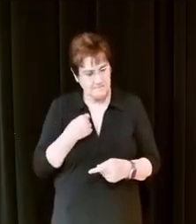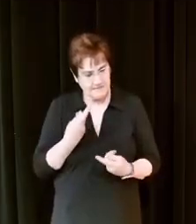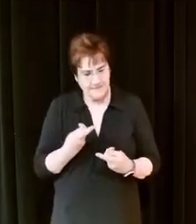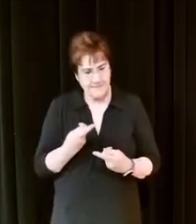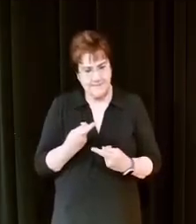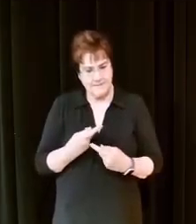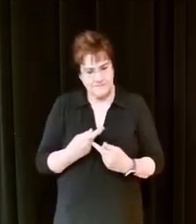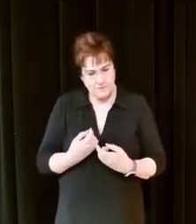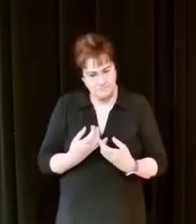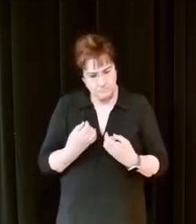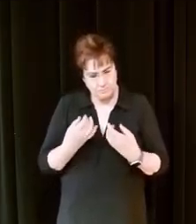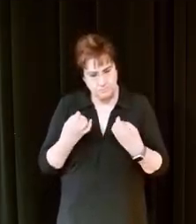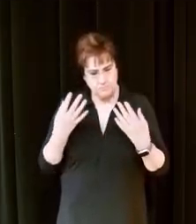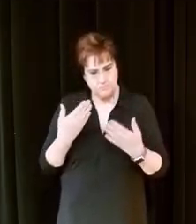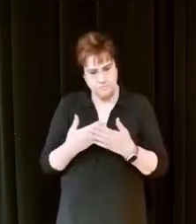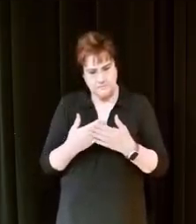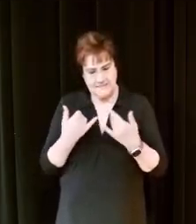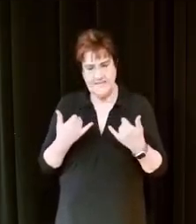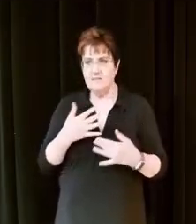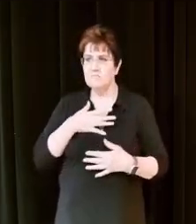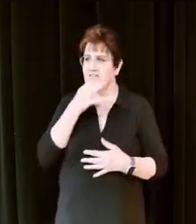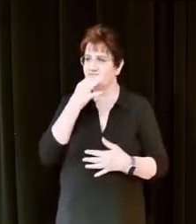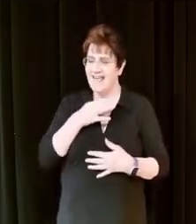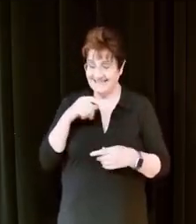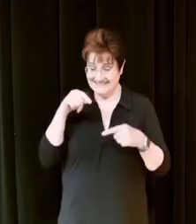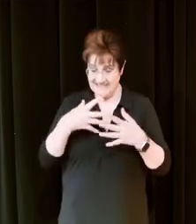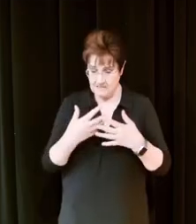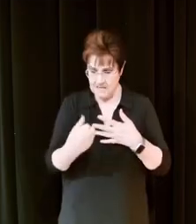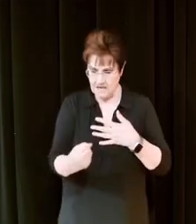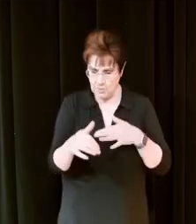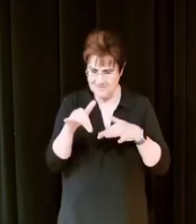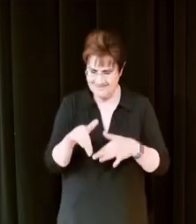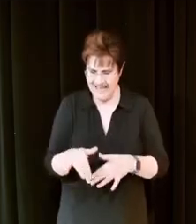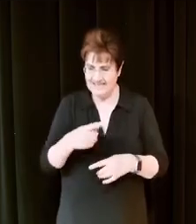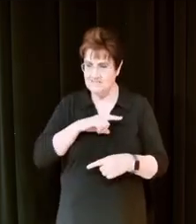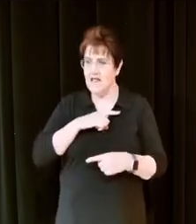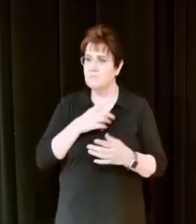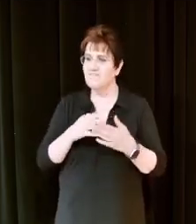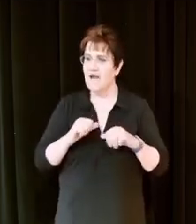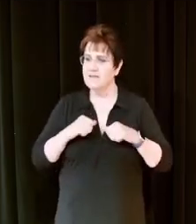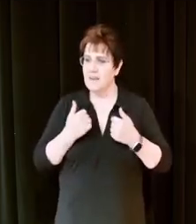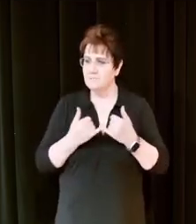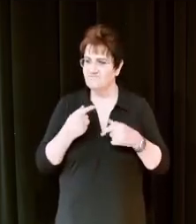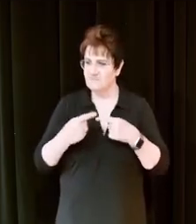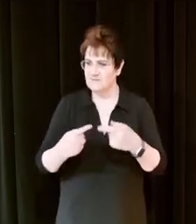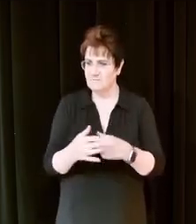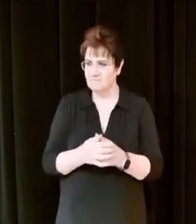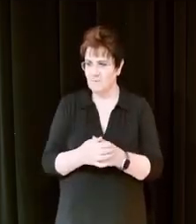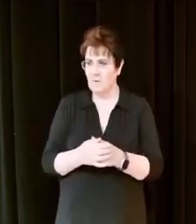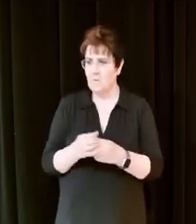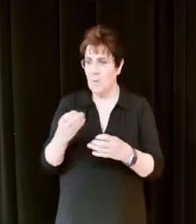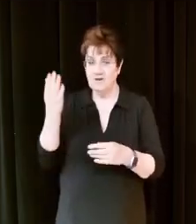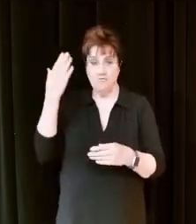für mich eine Frage ist, wie ich mit dieser Diagnose weiterleben will. Und da ist eben das alles, was ihr Muster war,